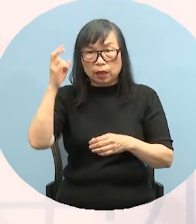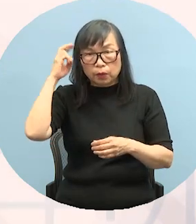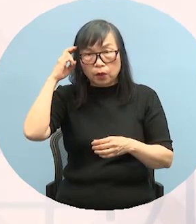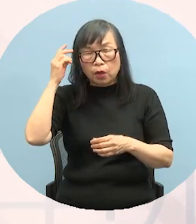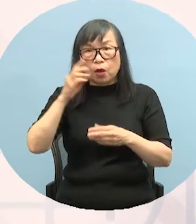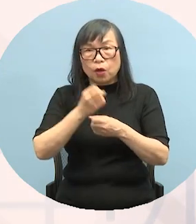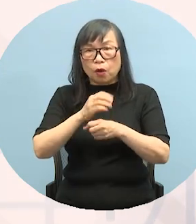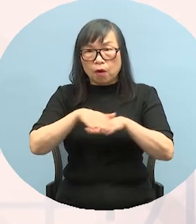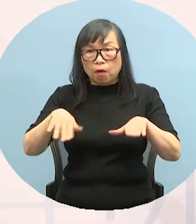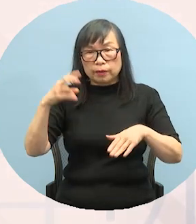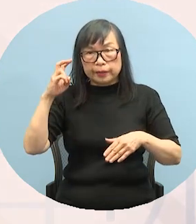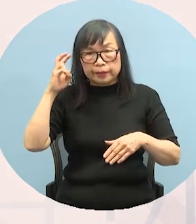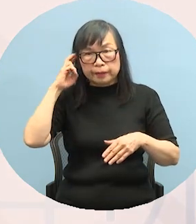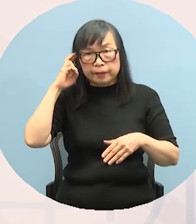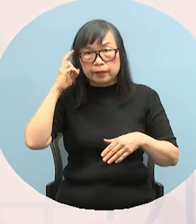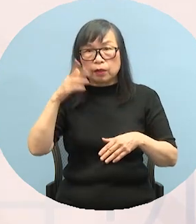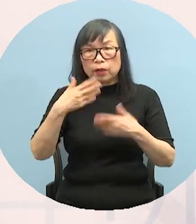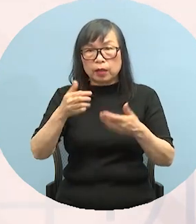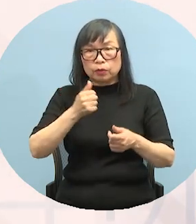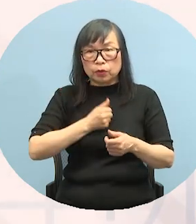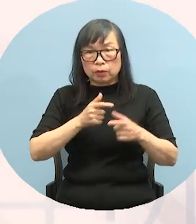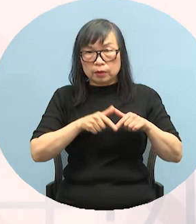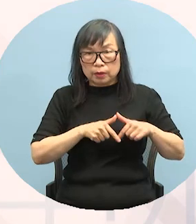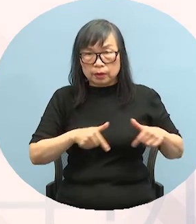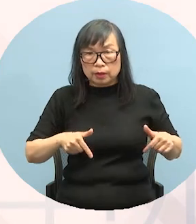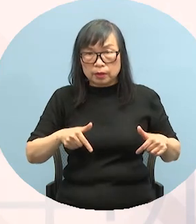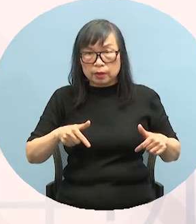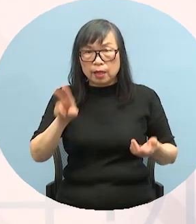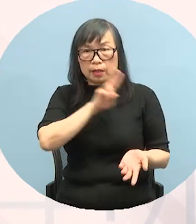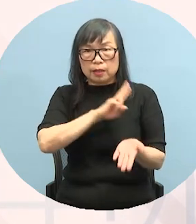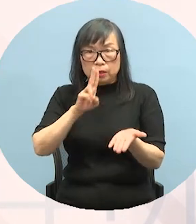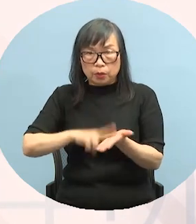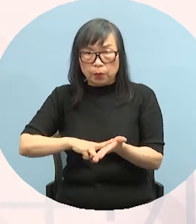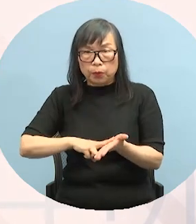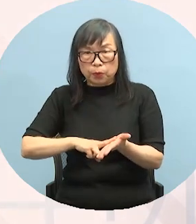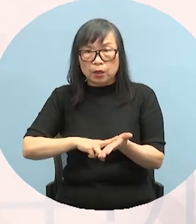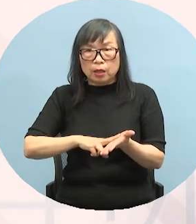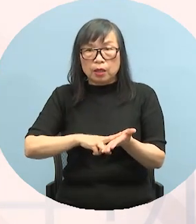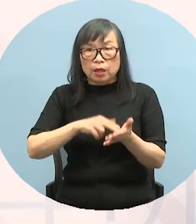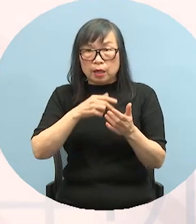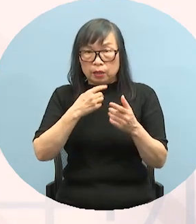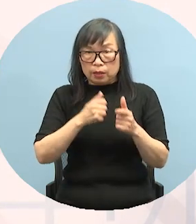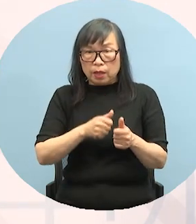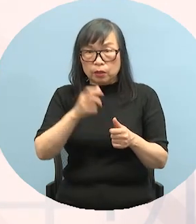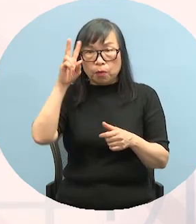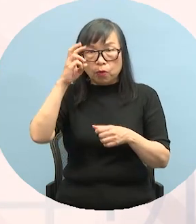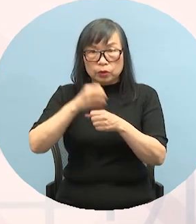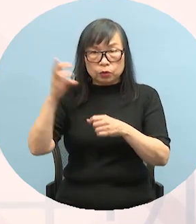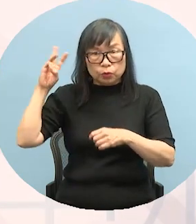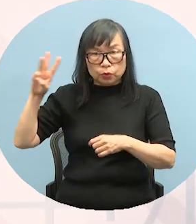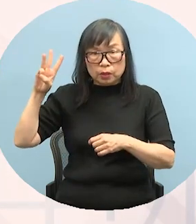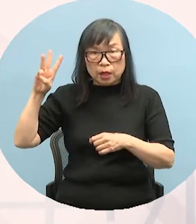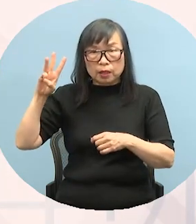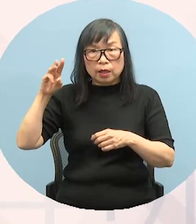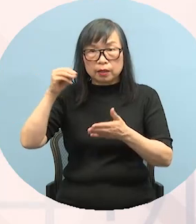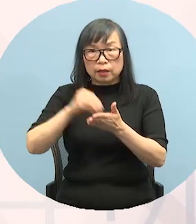国安意识，让他们有足够的志气和底气履行公务员宣誓时候